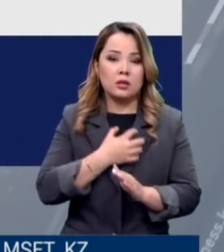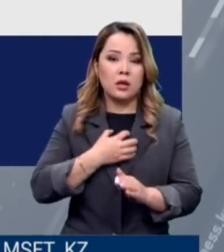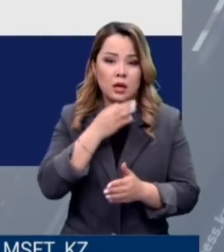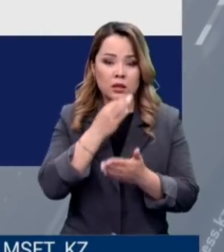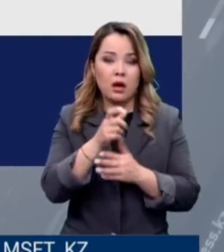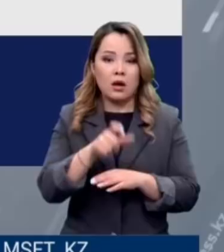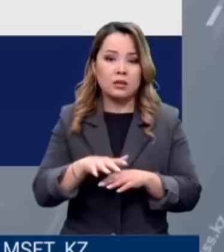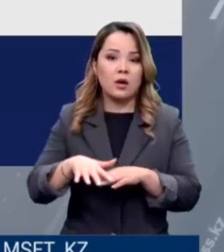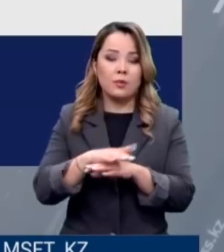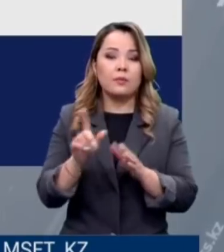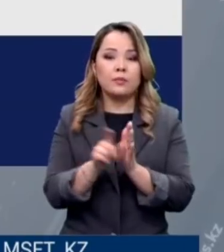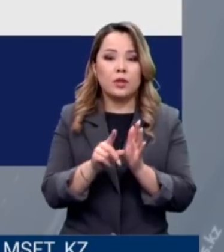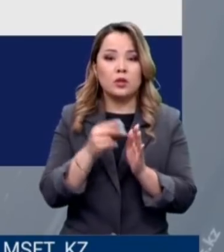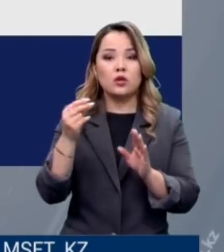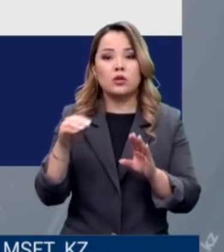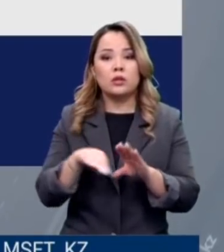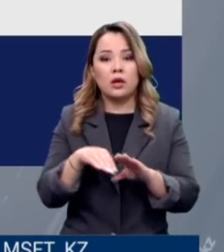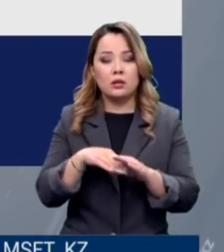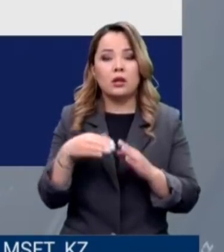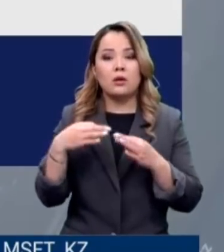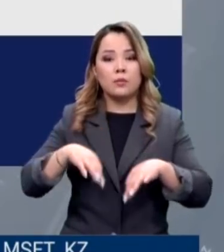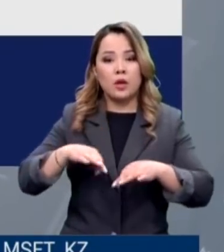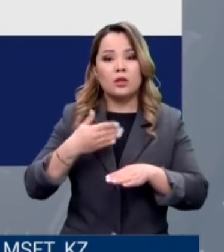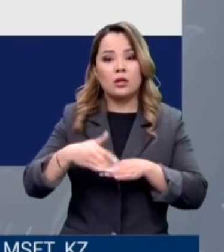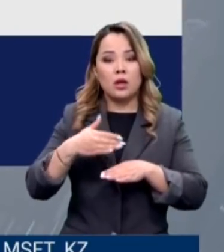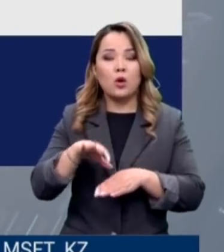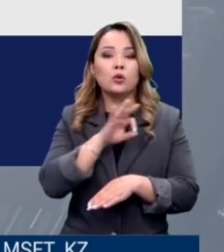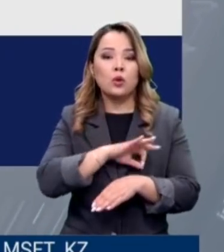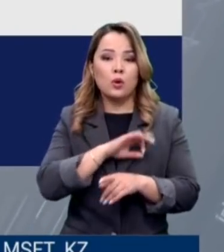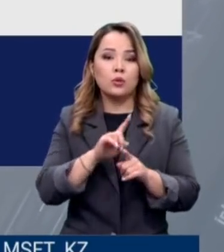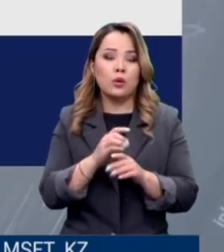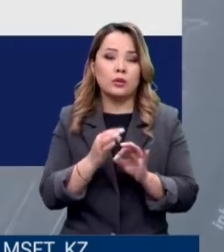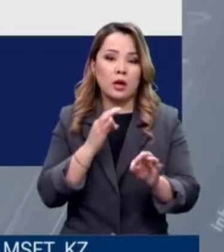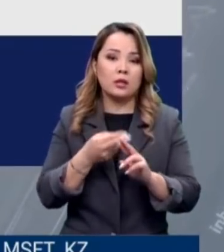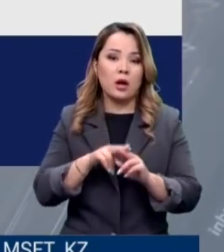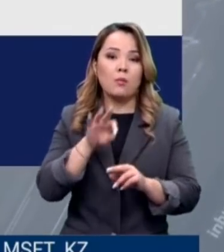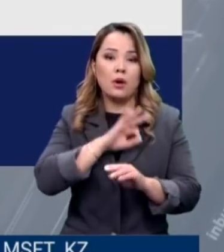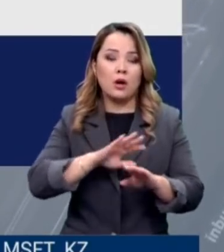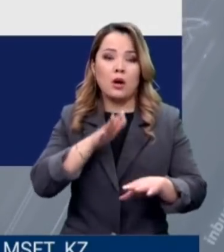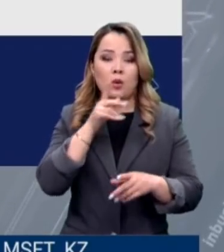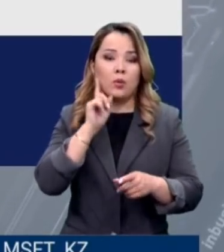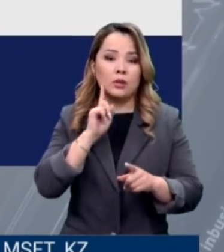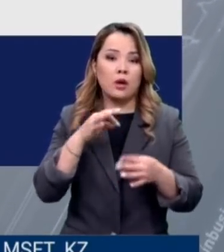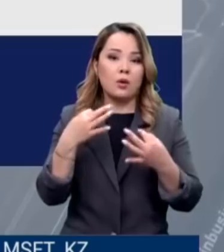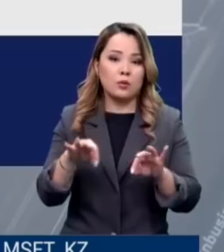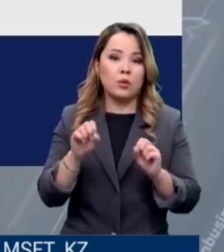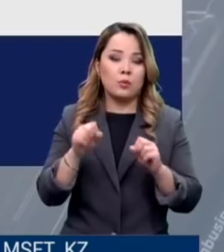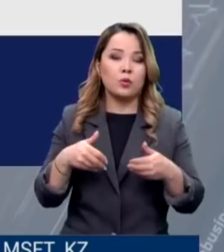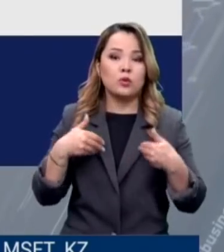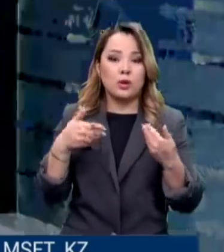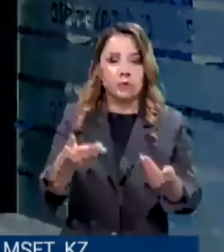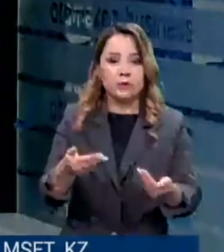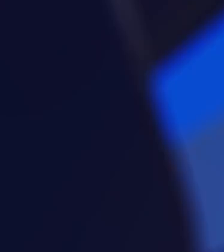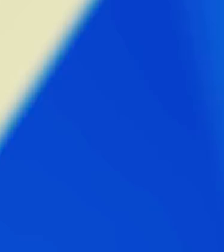ретінде азаматтарға зейнетақы жинақтарын автокредиттерімен тұтынушылық кредиттерін өтеу үшін пайдалануға уақытша рұқсат беруді ұсынамын.